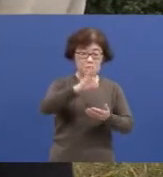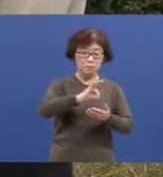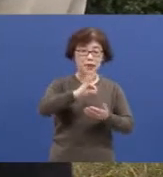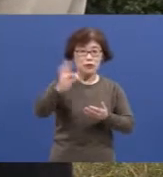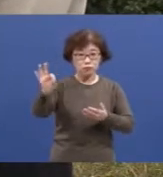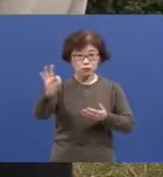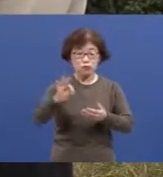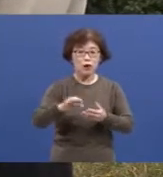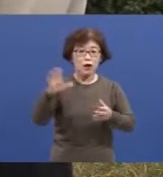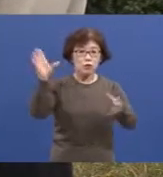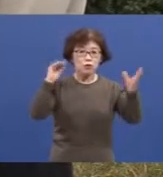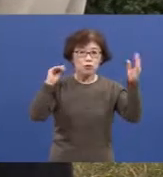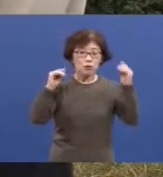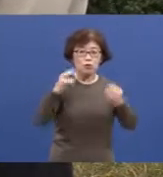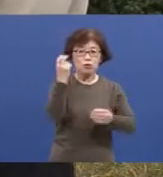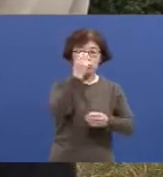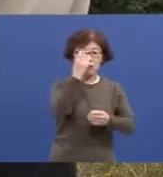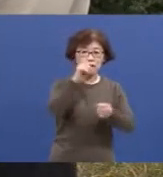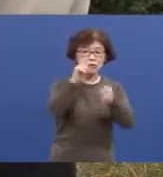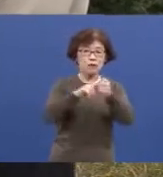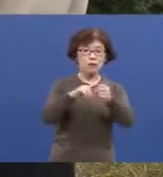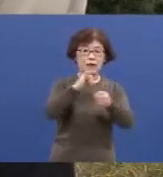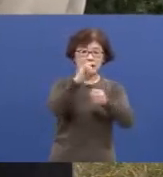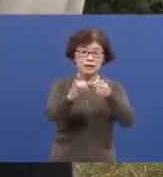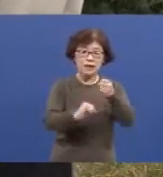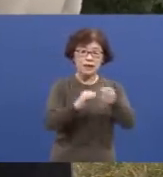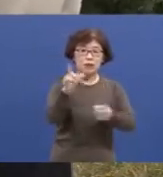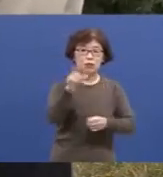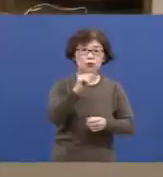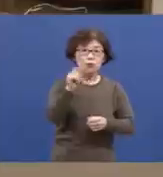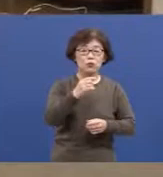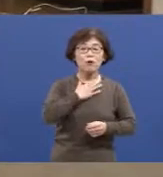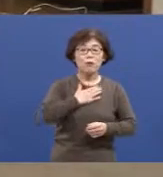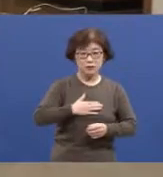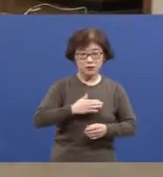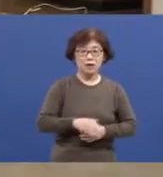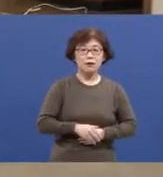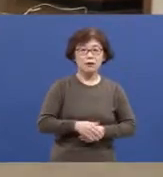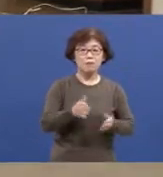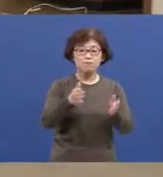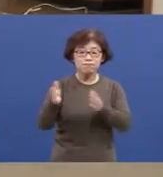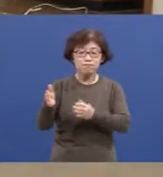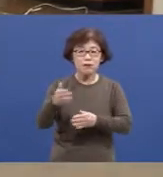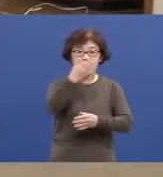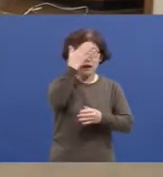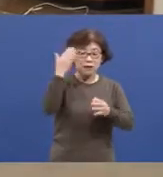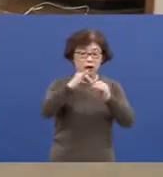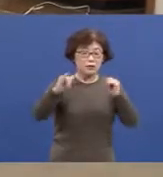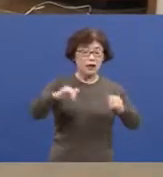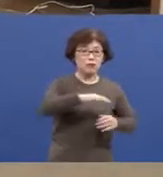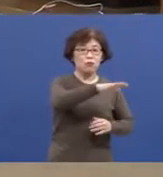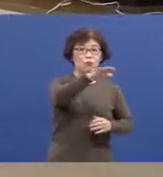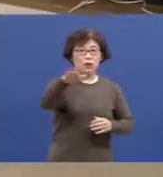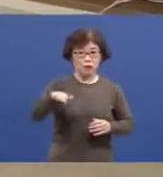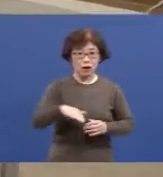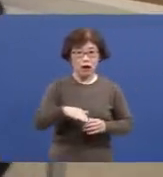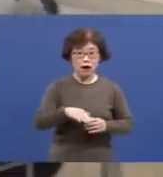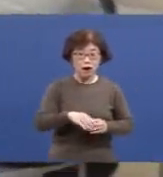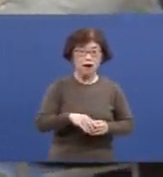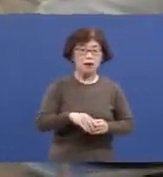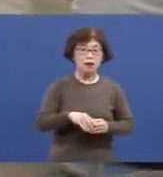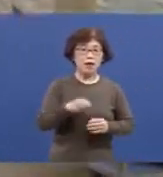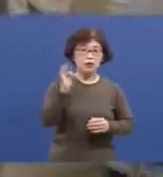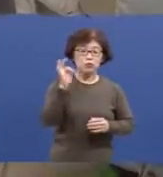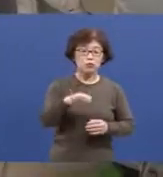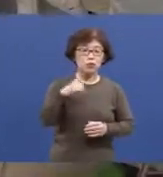信や情報の検索のためにインターネットを利用されています。一方、若年層ではそれらに加え